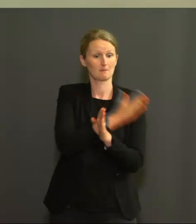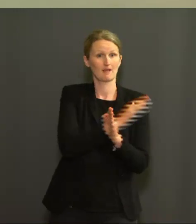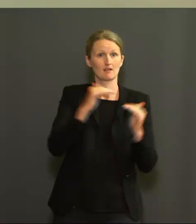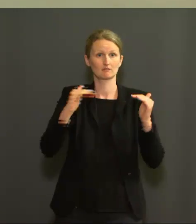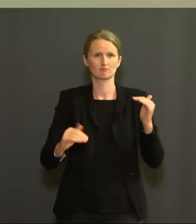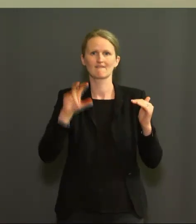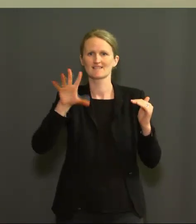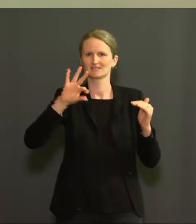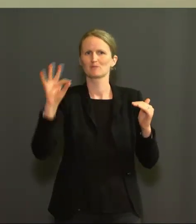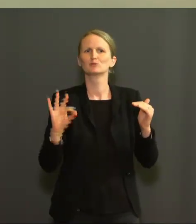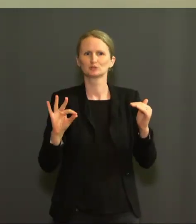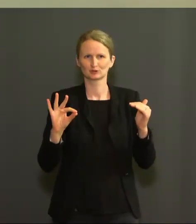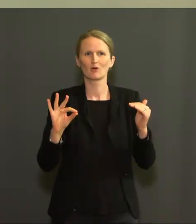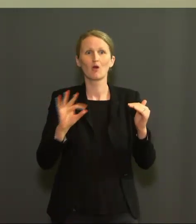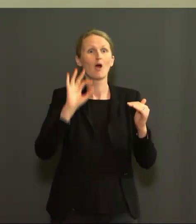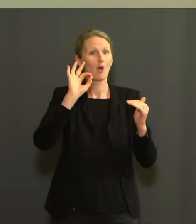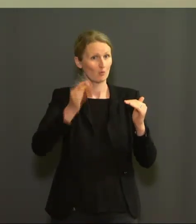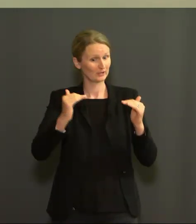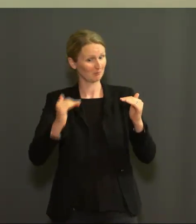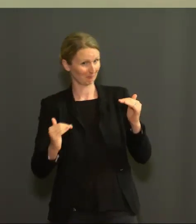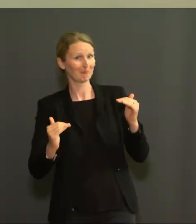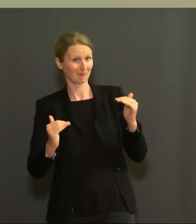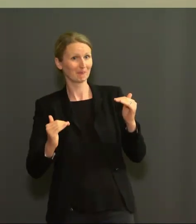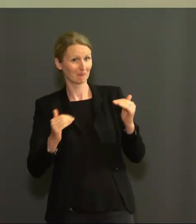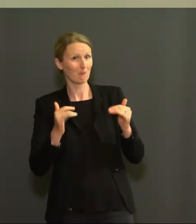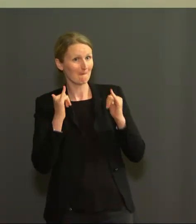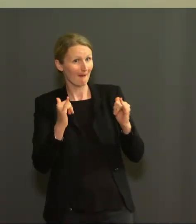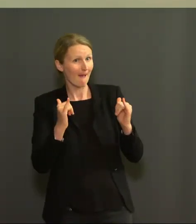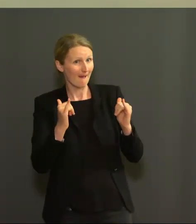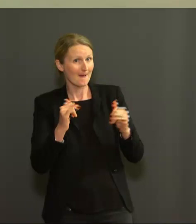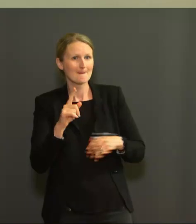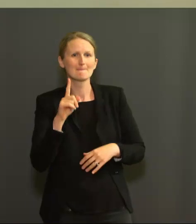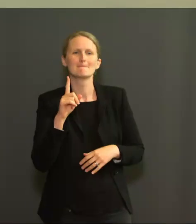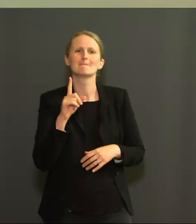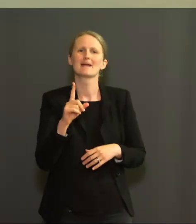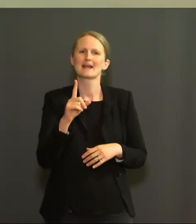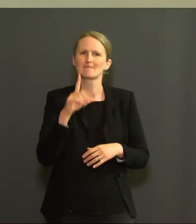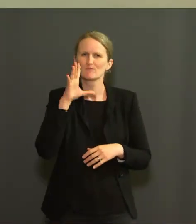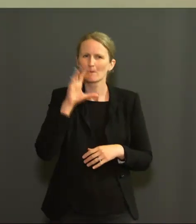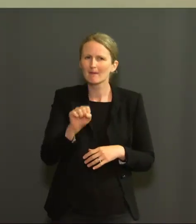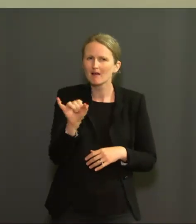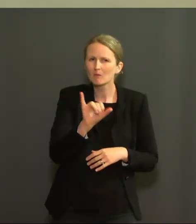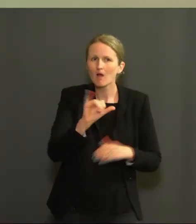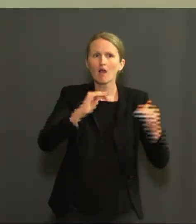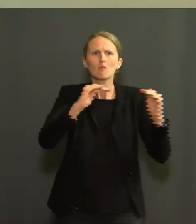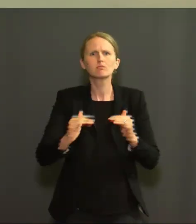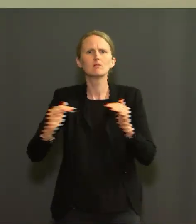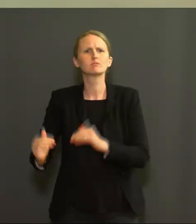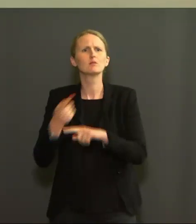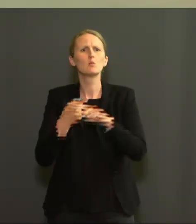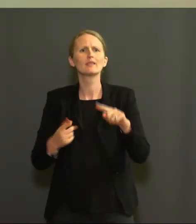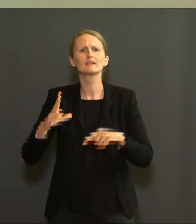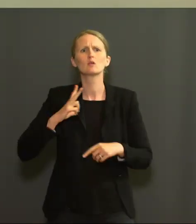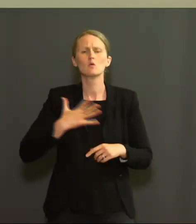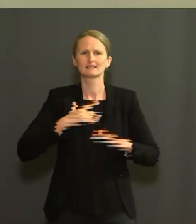mais c'est différent de ce qu'on avait au préalable, puisque actuellement, les chiffres diminuent de moitié tous les 17 jours, alors que la semaine